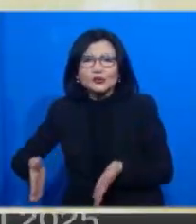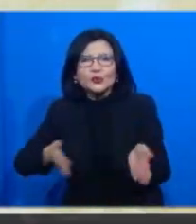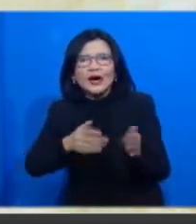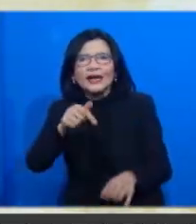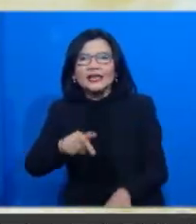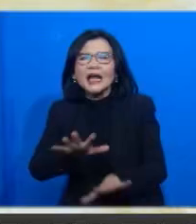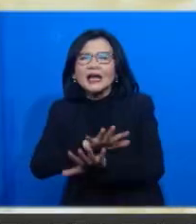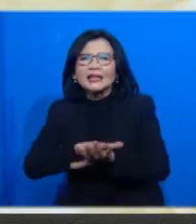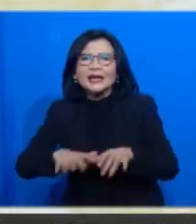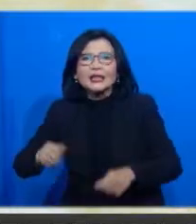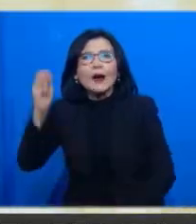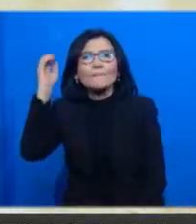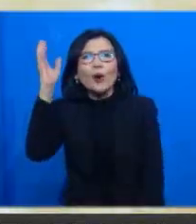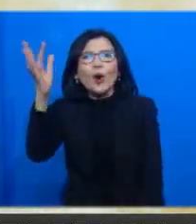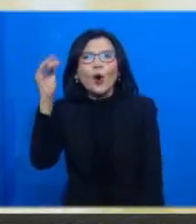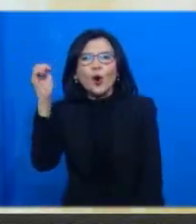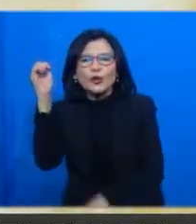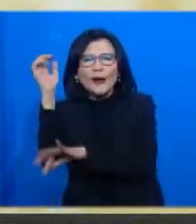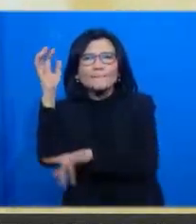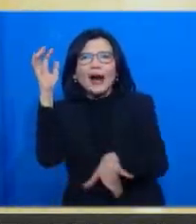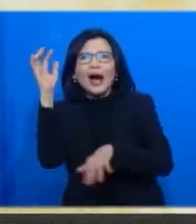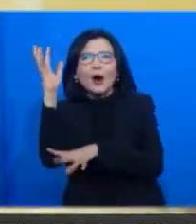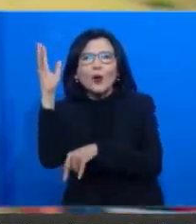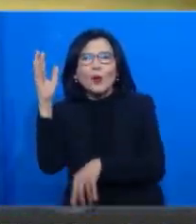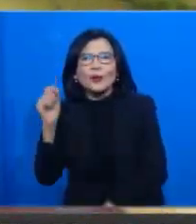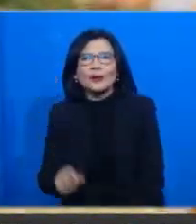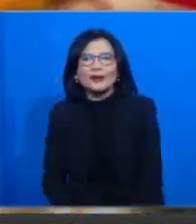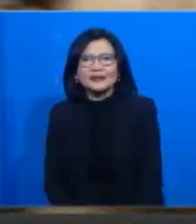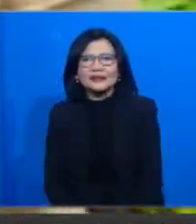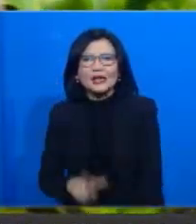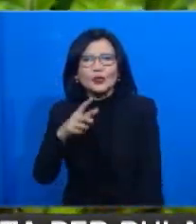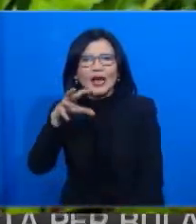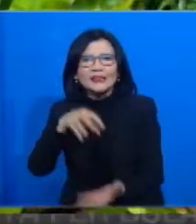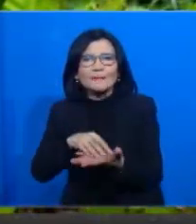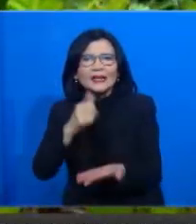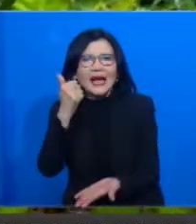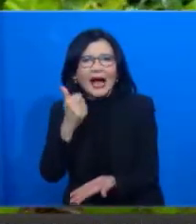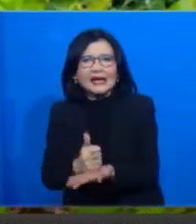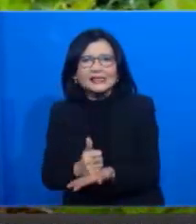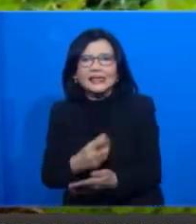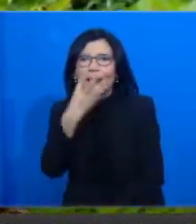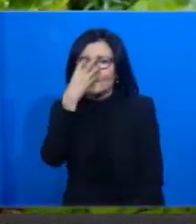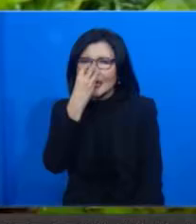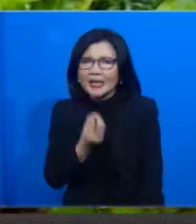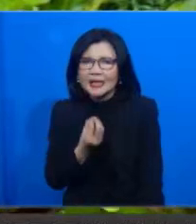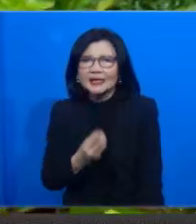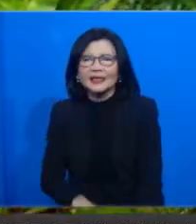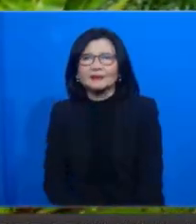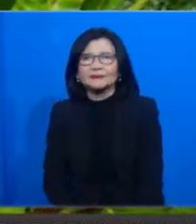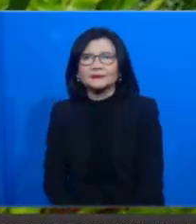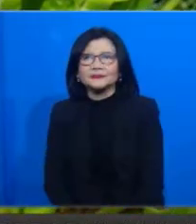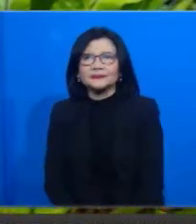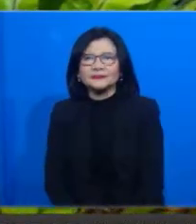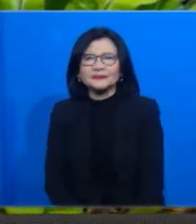saja dipenuhi dengan pohon, hutan bakau, hutan mangrove yang merupakan habitat asli dari bekantan. Hewan